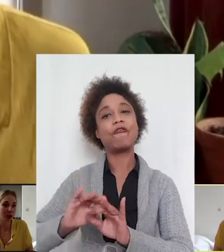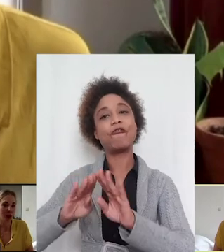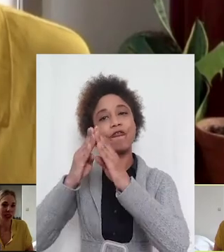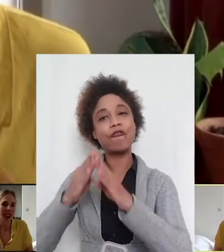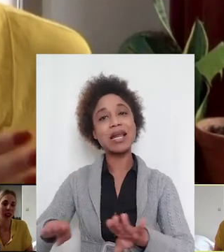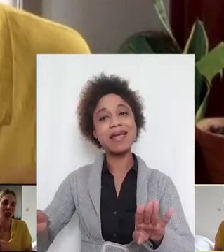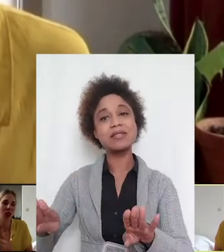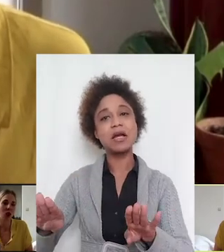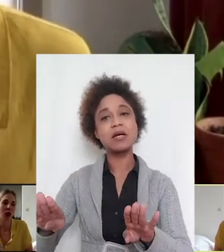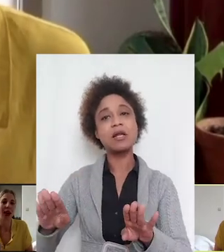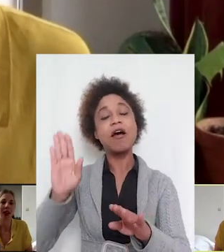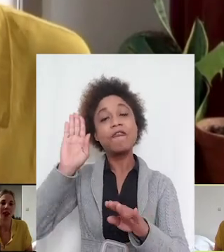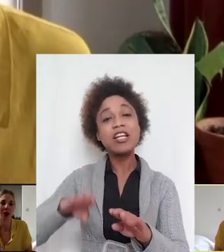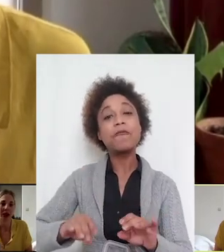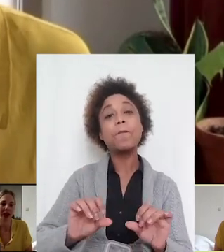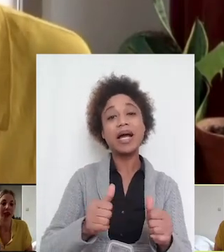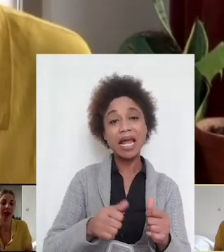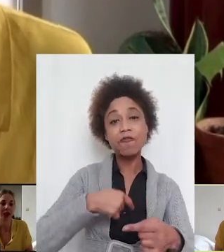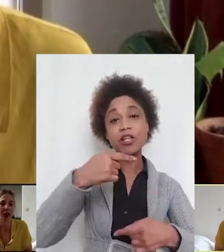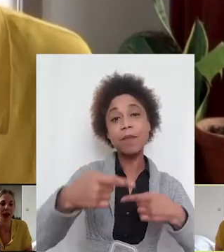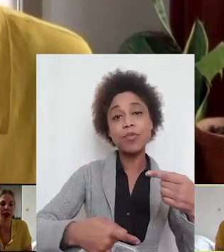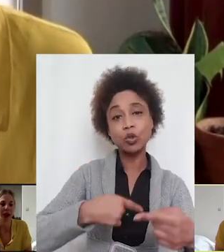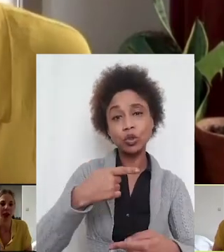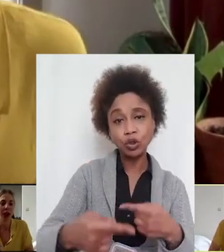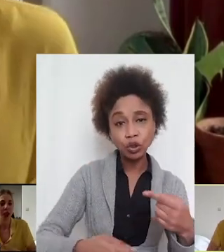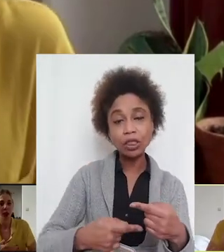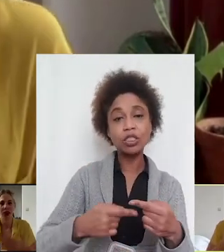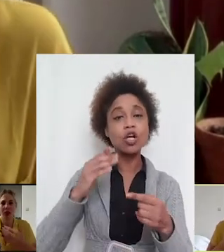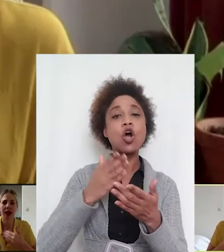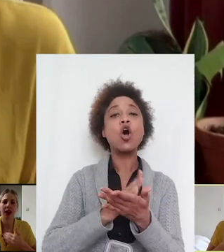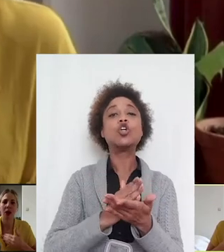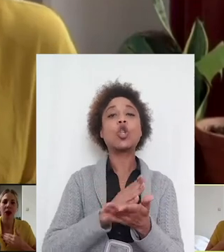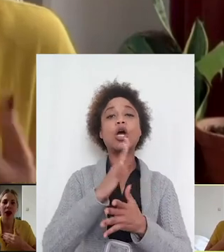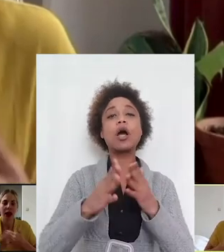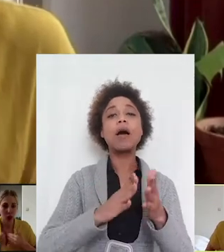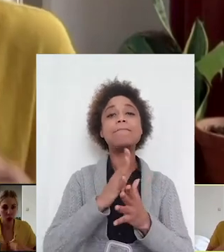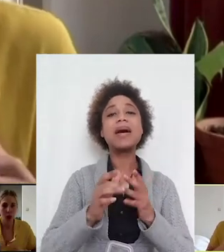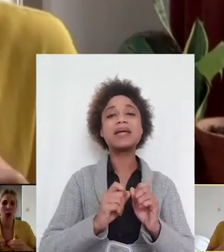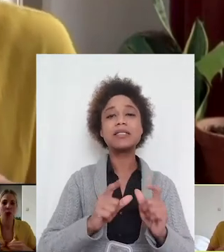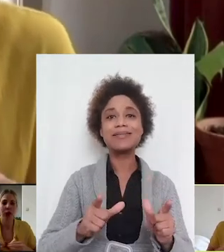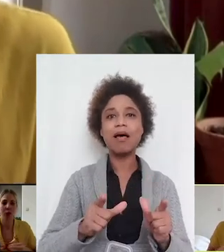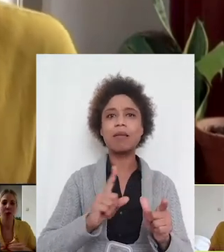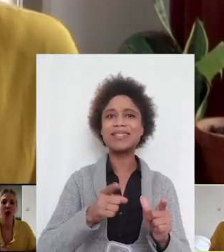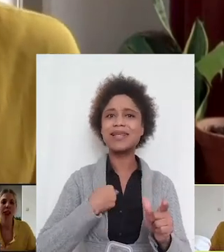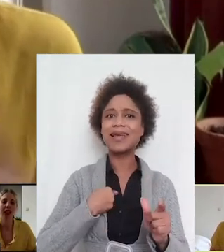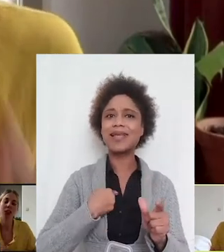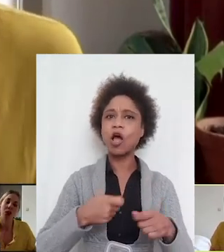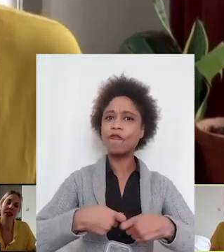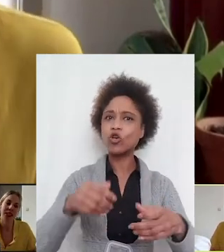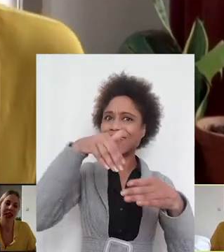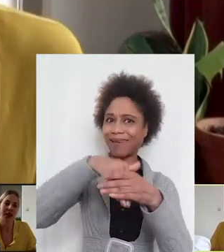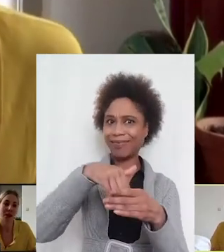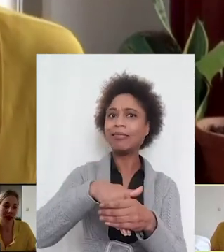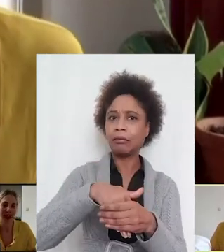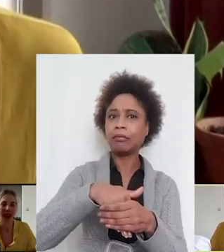het proces een tolk gebarentaal mee, Nederlandse gebarentaal. Zodat de gebarentaal echt wordt opgenomen in de voorstelling, zodat deze